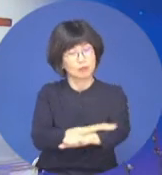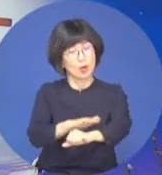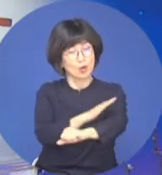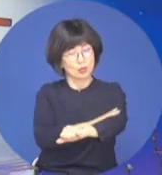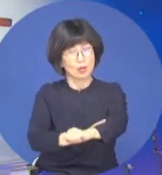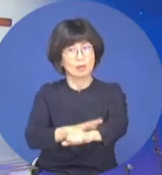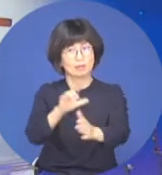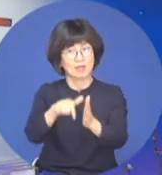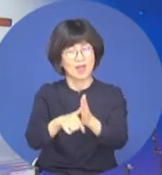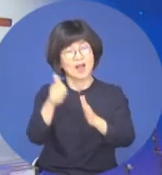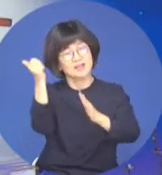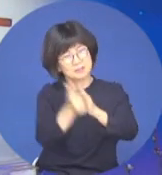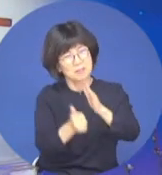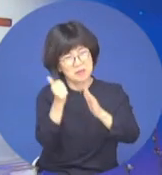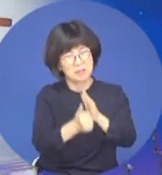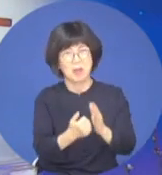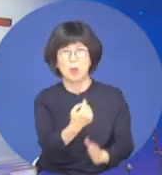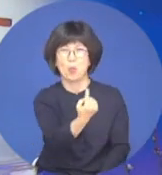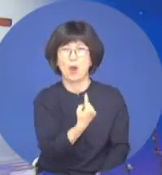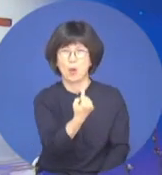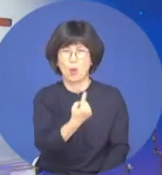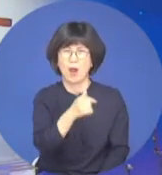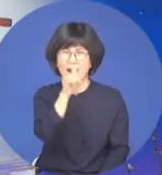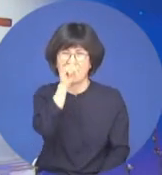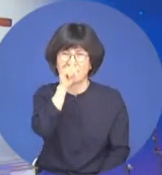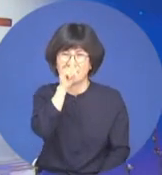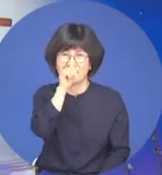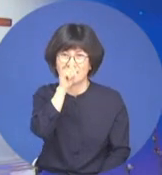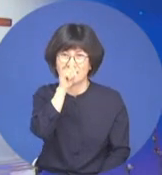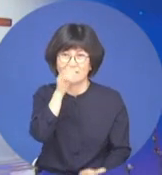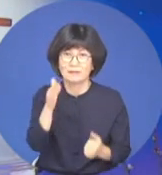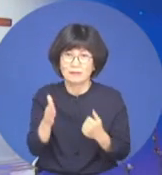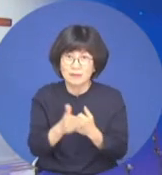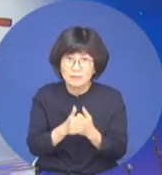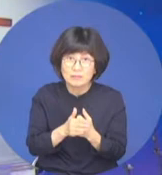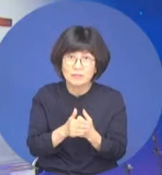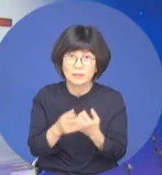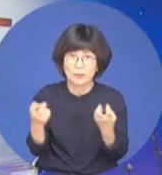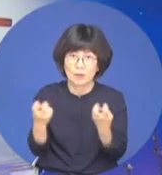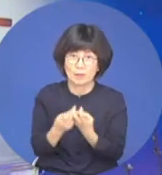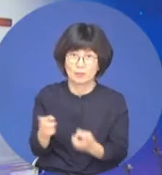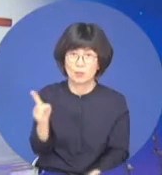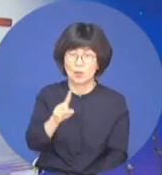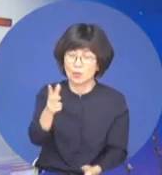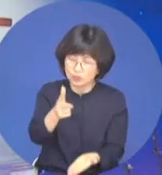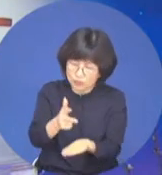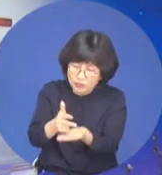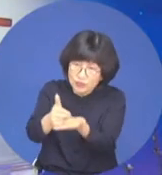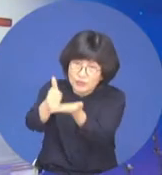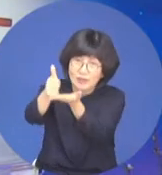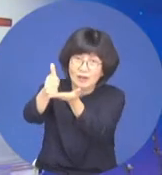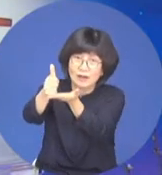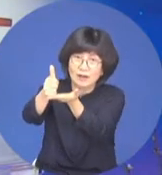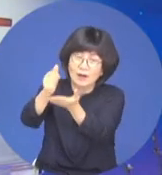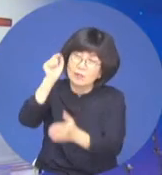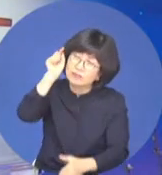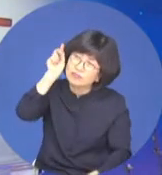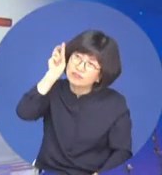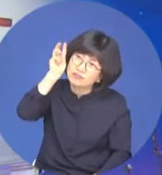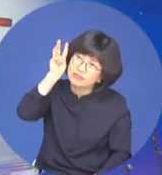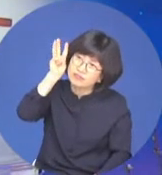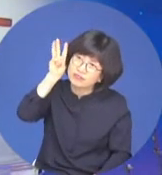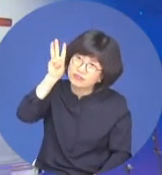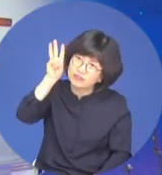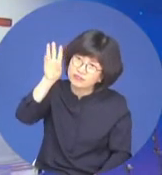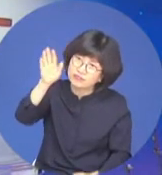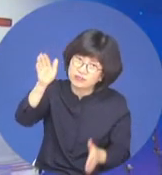세상의 미혹거리란 말이에요. 그래서 여러분 어떻게 합니까? 주여, 수일 내에 주의